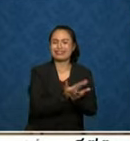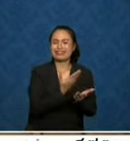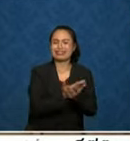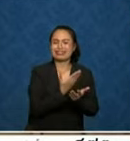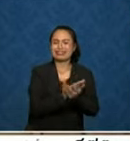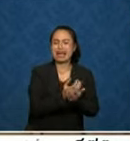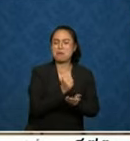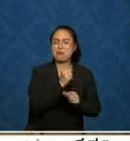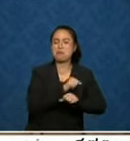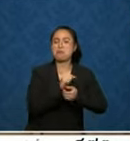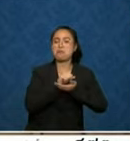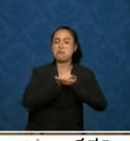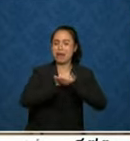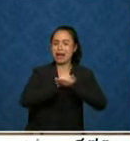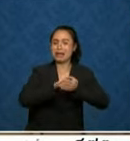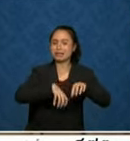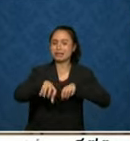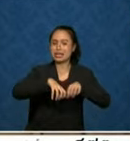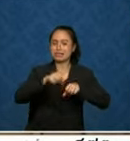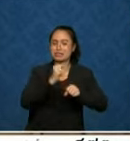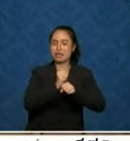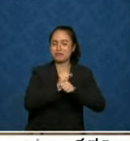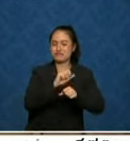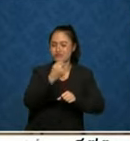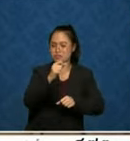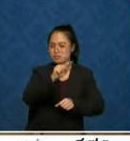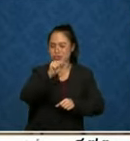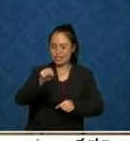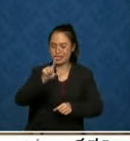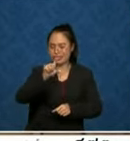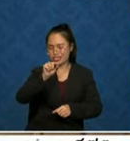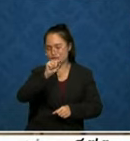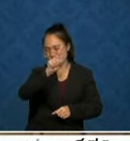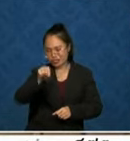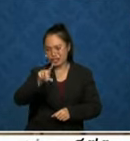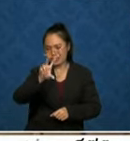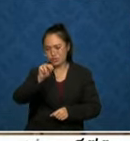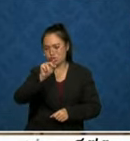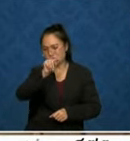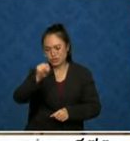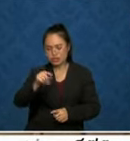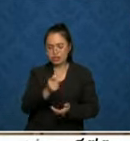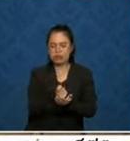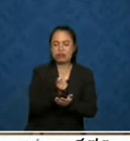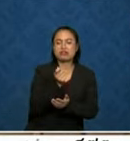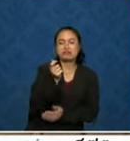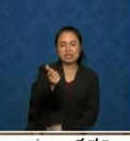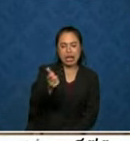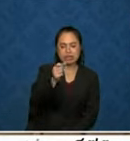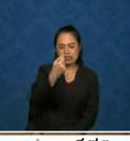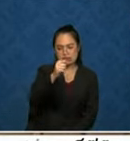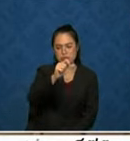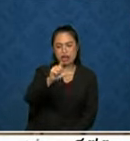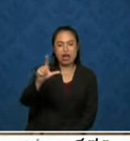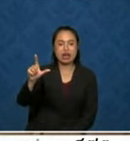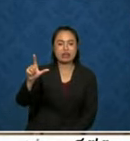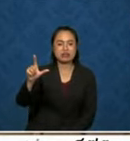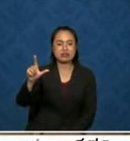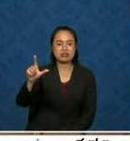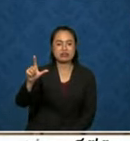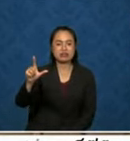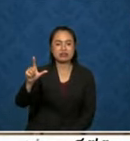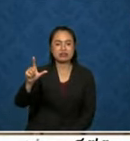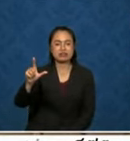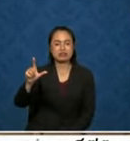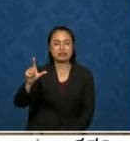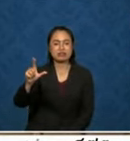ยนะครับนักร้องบอกมีค่าดำเนินการ 10% 20% 30% ว่ากันไปนะครับได้ไปแล้วอีก10ล้านตรงนี้นะครับเพราะฉะนั้น